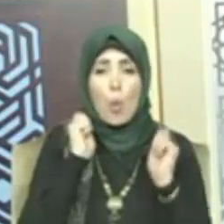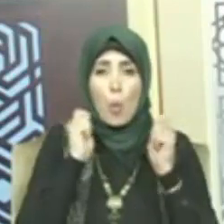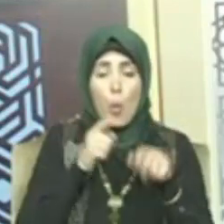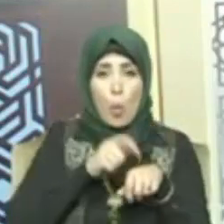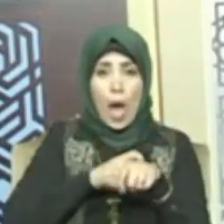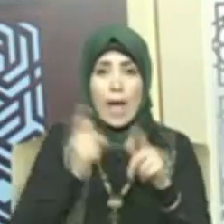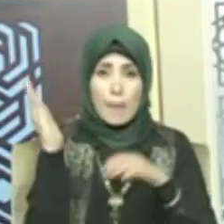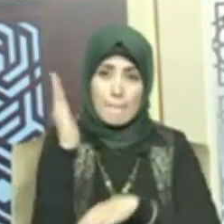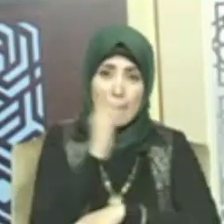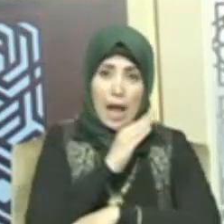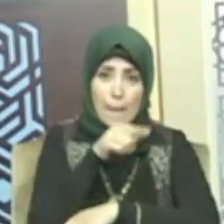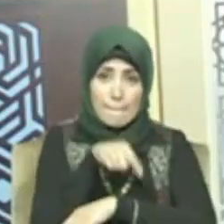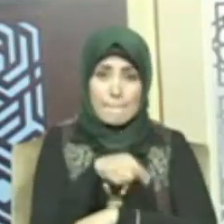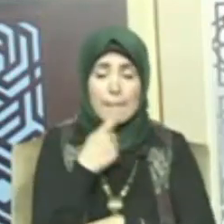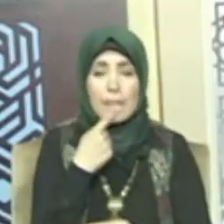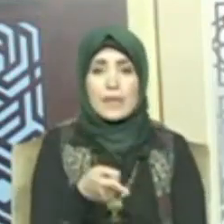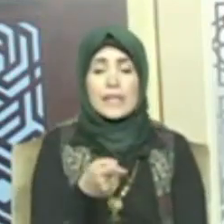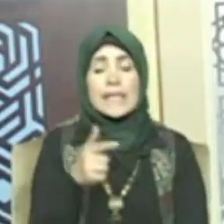أيام رمضان